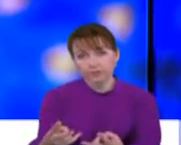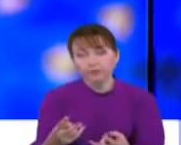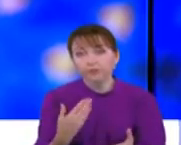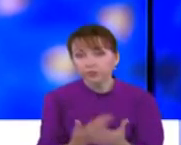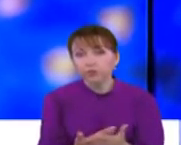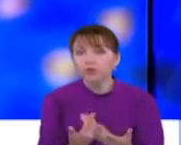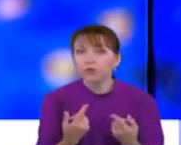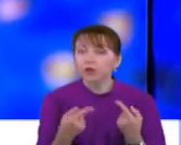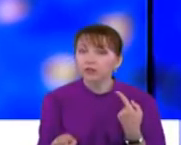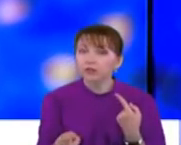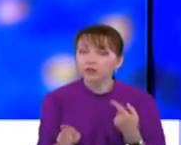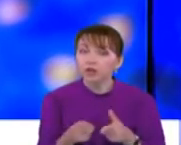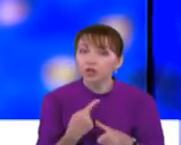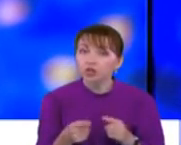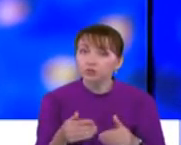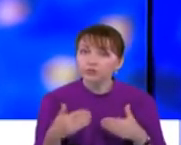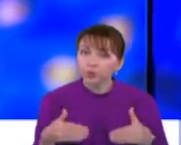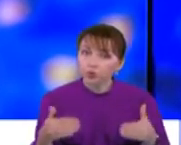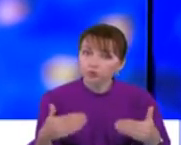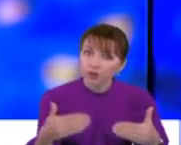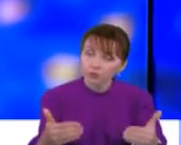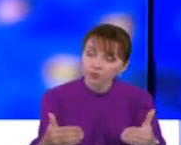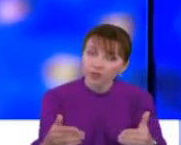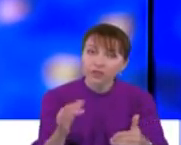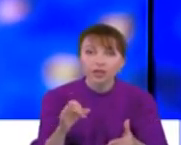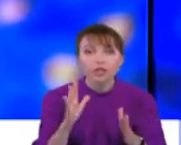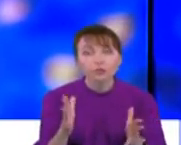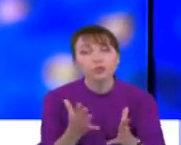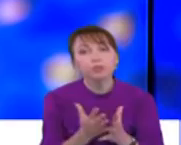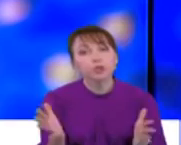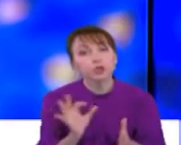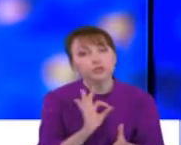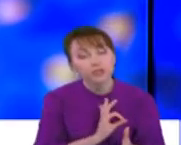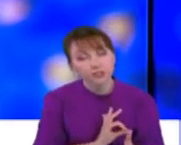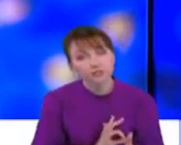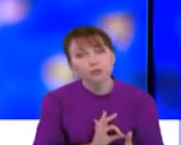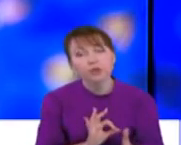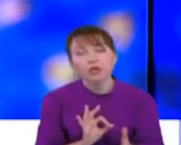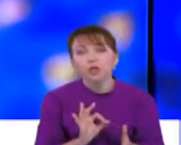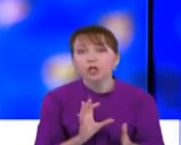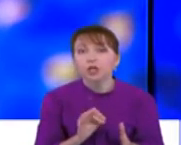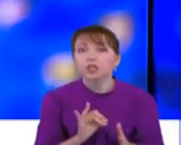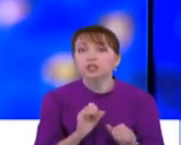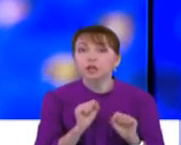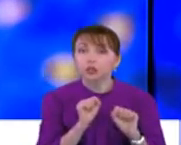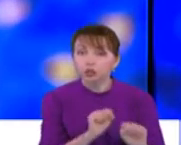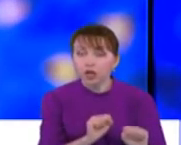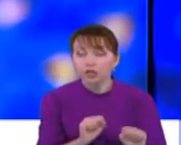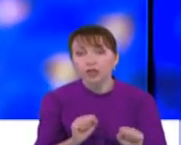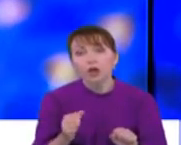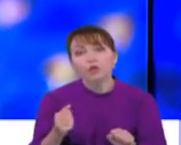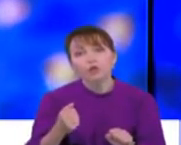вам альтернатива. Чи ми просуваємося вперед і будемо більш ефективно і, значить, захищати,